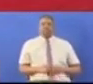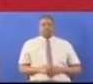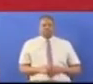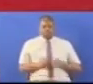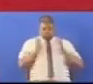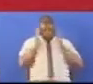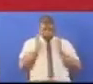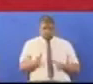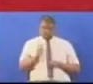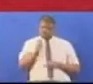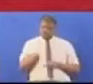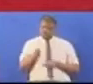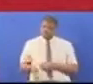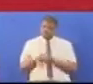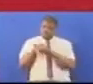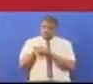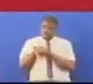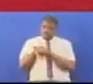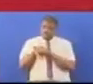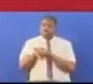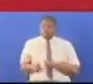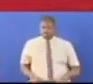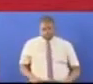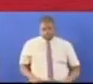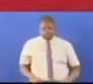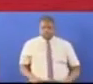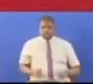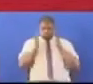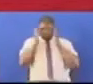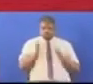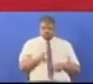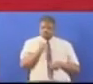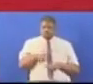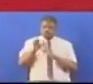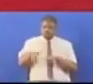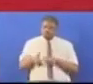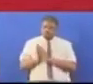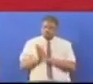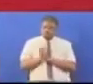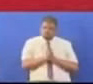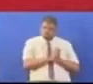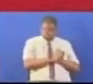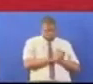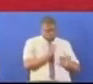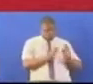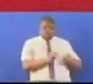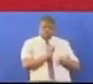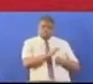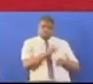2021. Mheshimiwa Naibu Speaker, ni washukuru sana waheshimiwa wabunge wote ambao wametoa michango